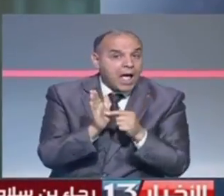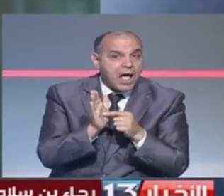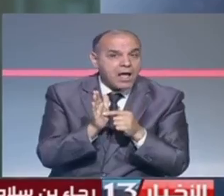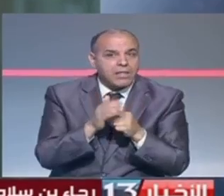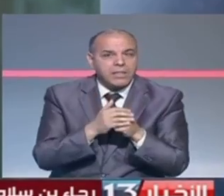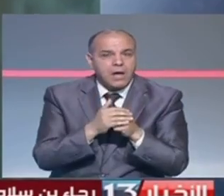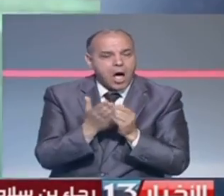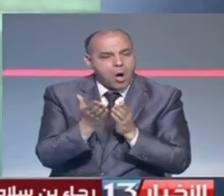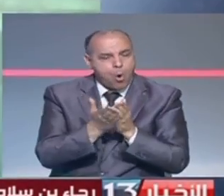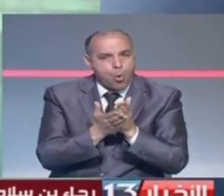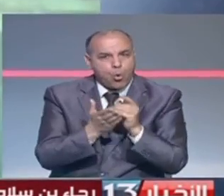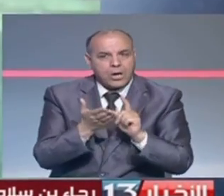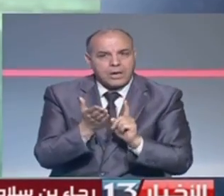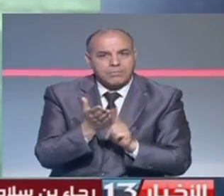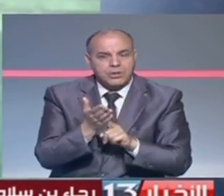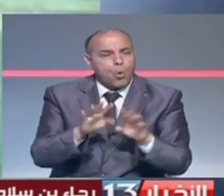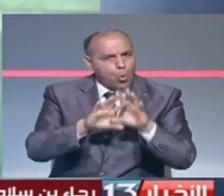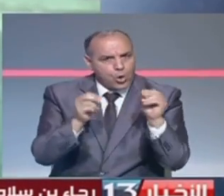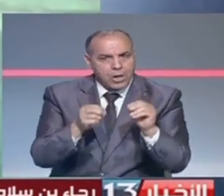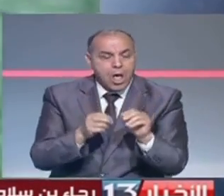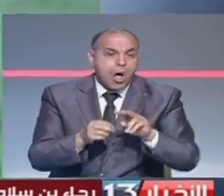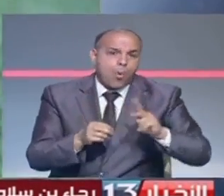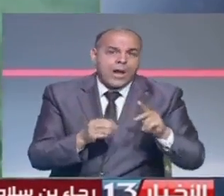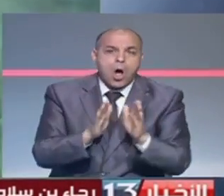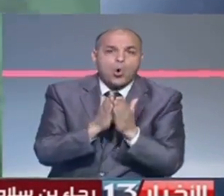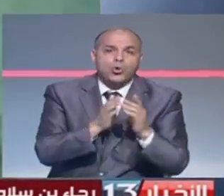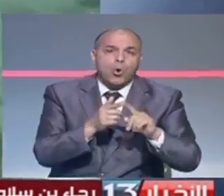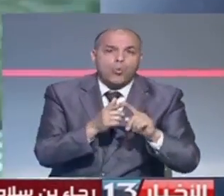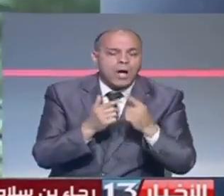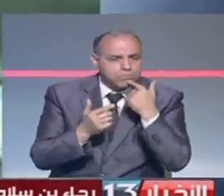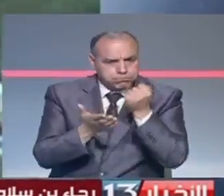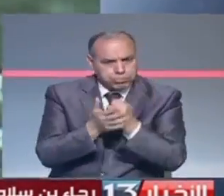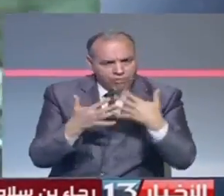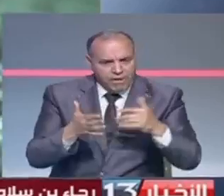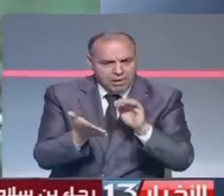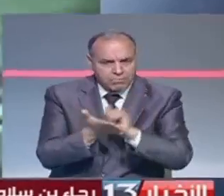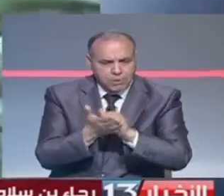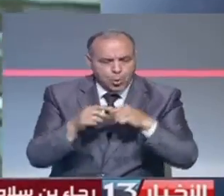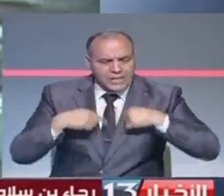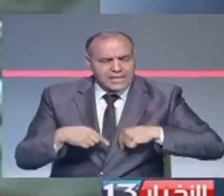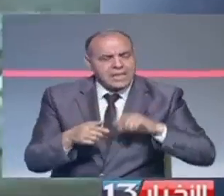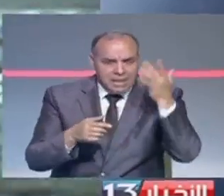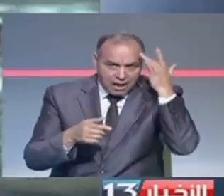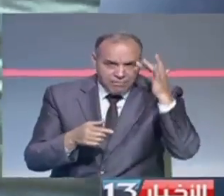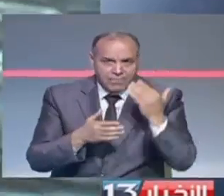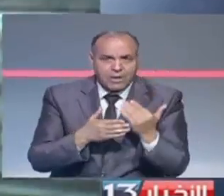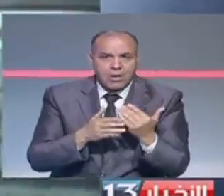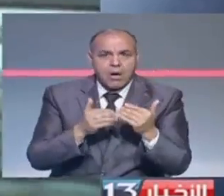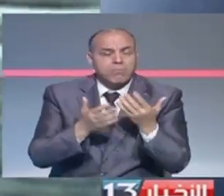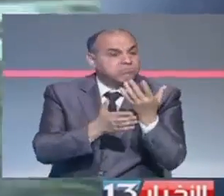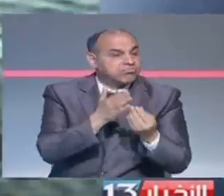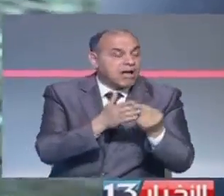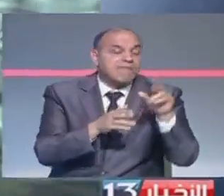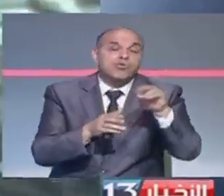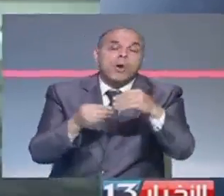فيها في مجال او الكتب التي اصدرتها وزاره الثقافه ولا واصبحت مفقوده في